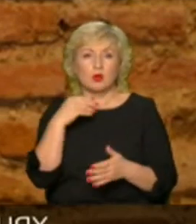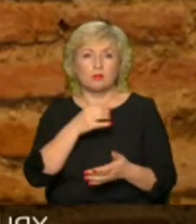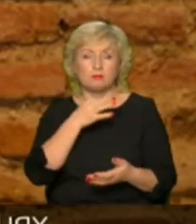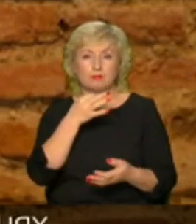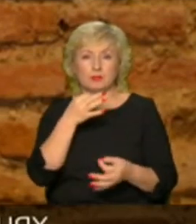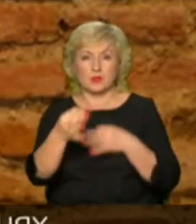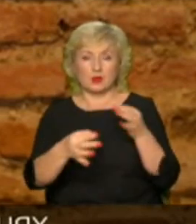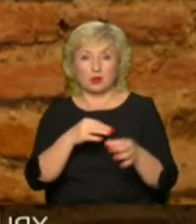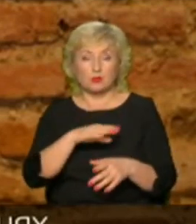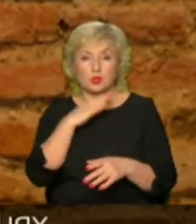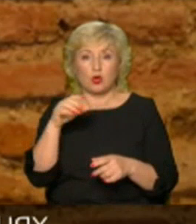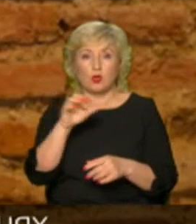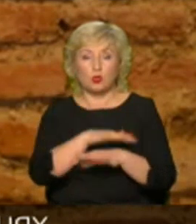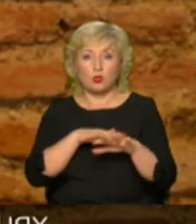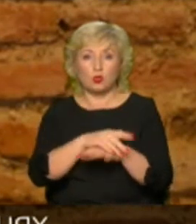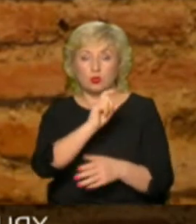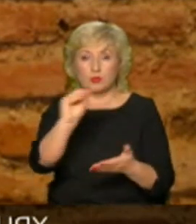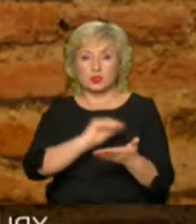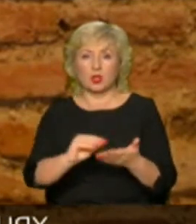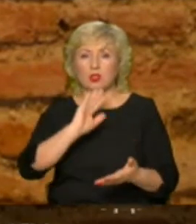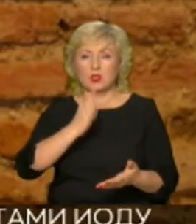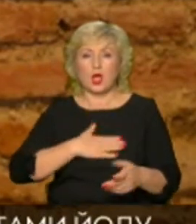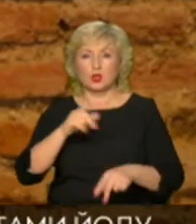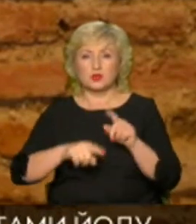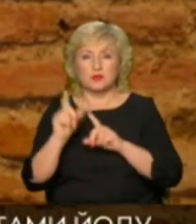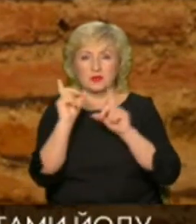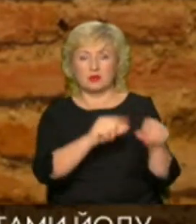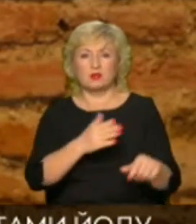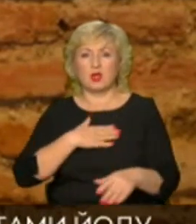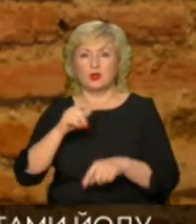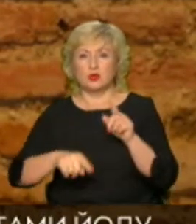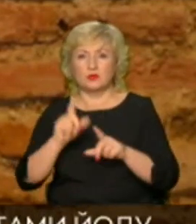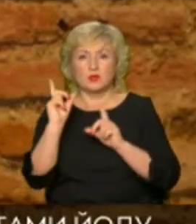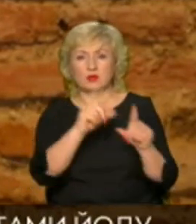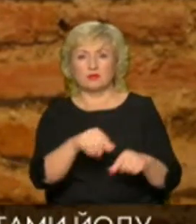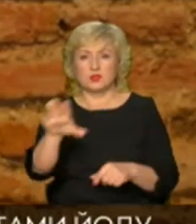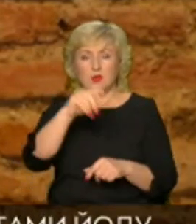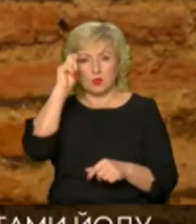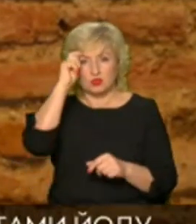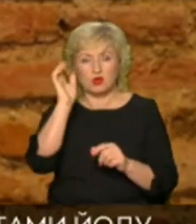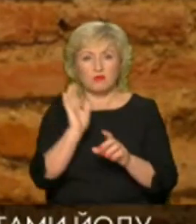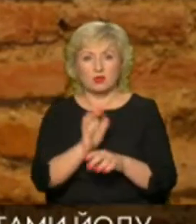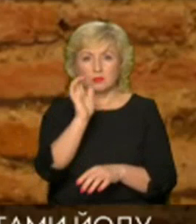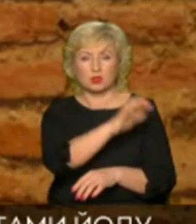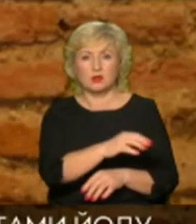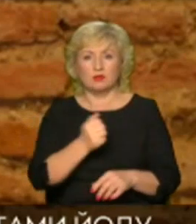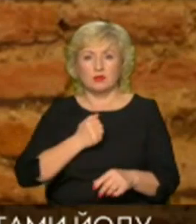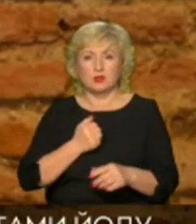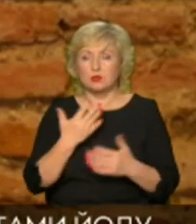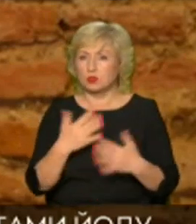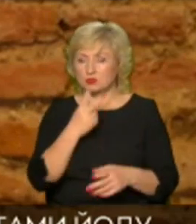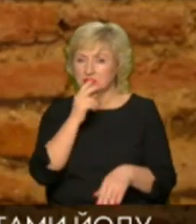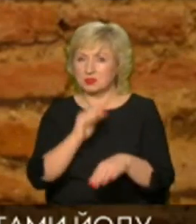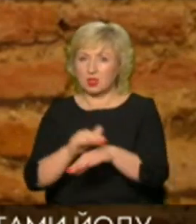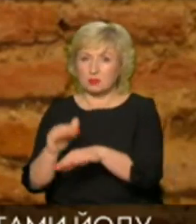прям шквал их о том, что вот наш родственник едет, и наш родственник едет, короче, всех там мужиков отправили. И тогда это было прям сильно заметно.